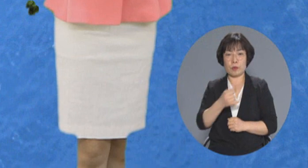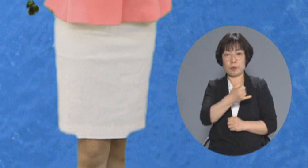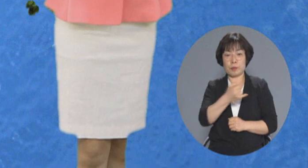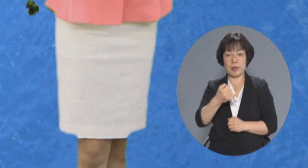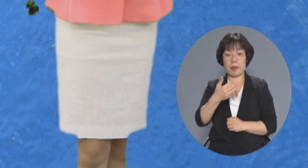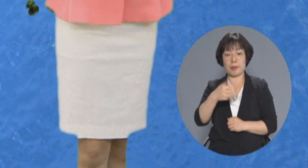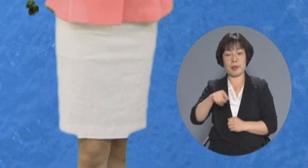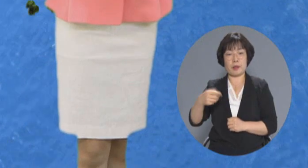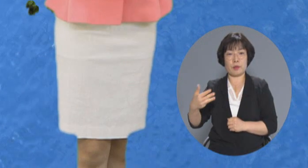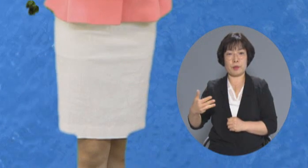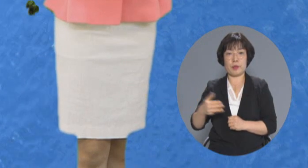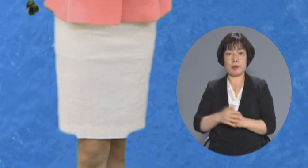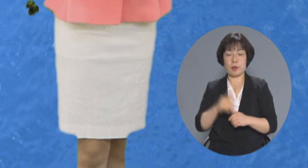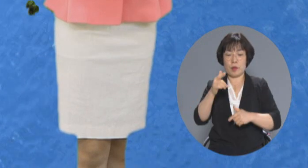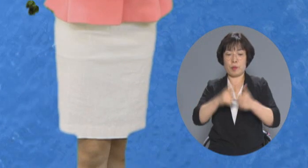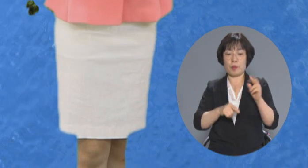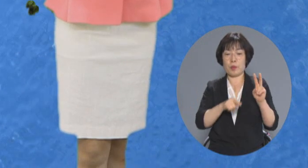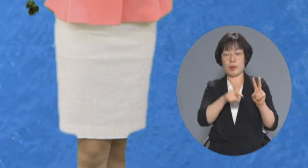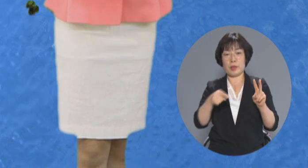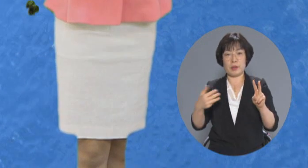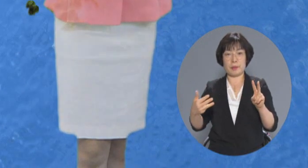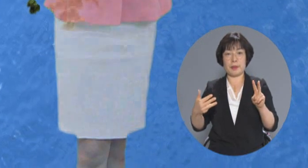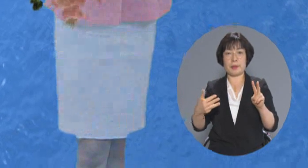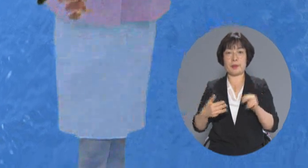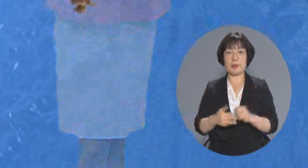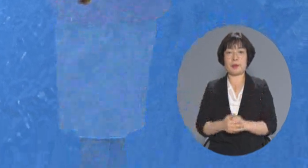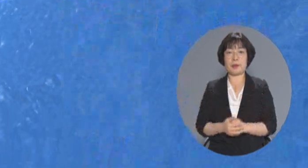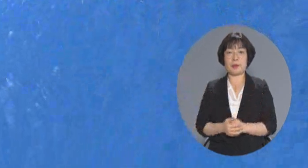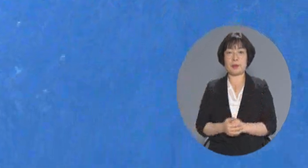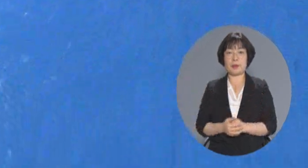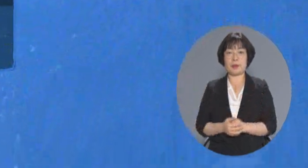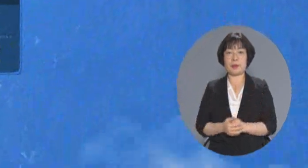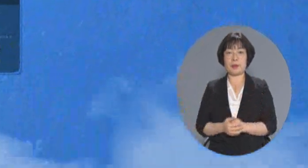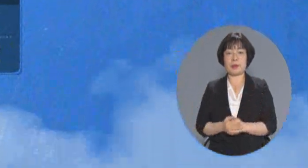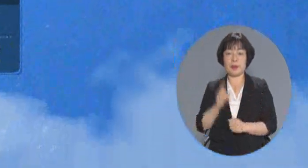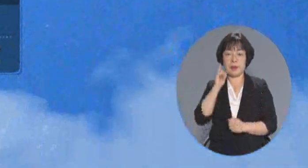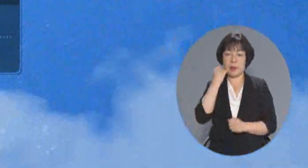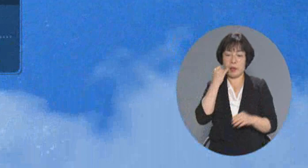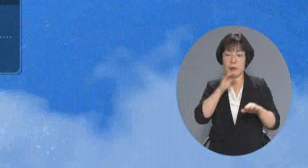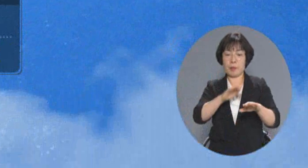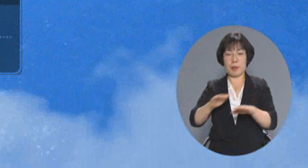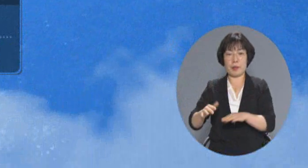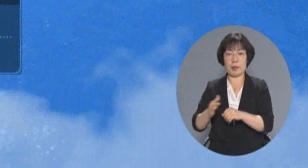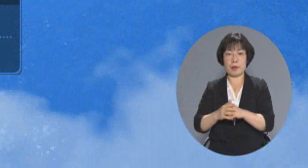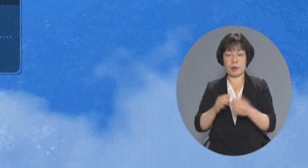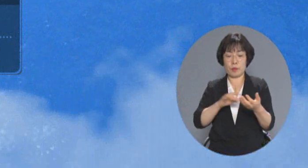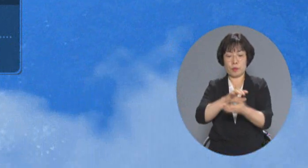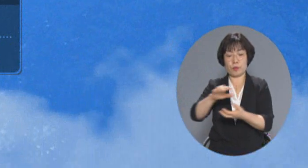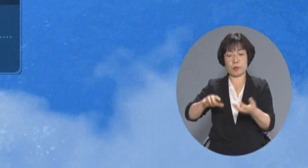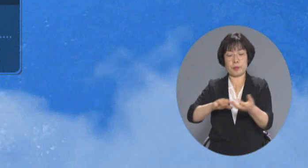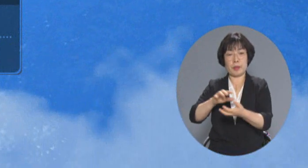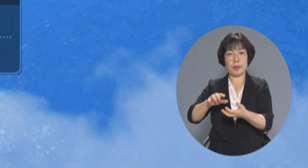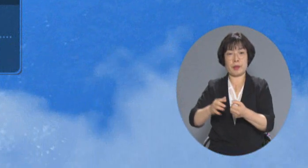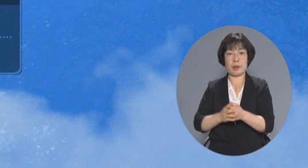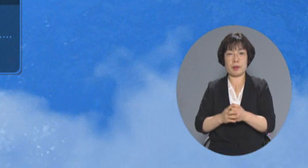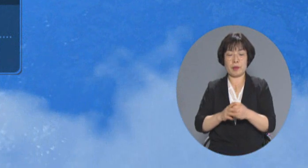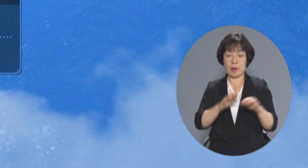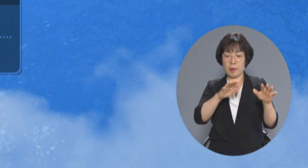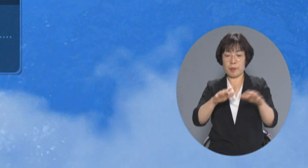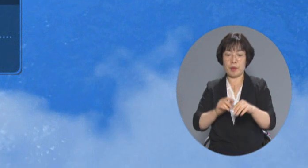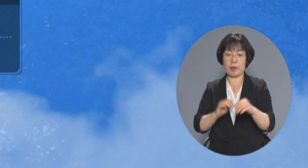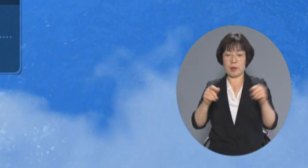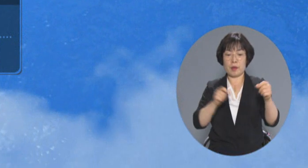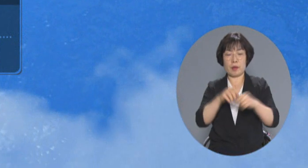1에서 8도, 목포는 2에서 8도를 보이겠습니다. 내일 해상은 흐린 날씨를 보이겠는데요. 파도는